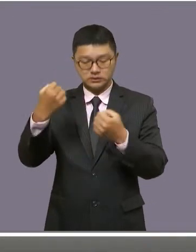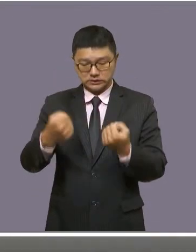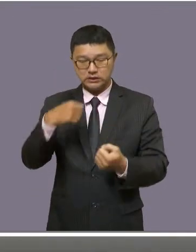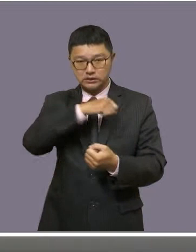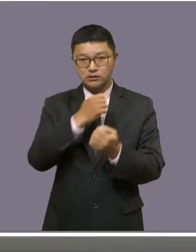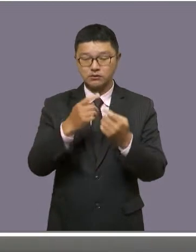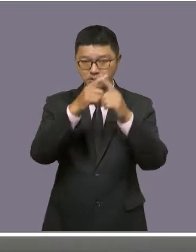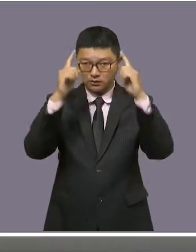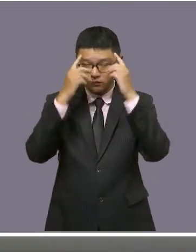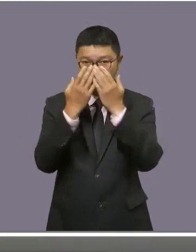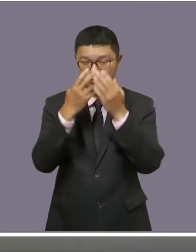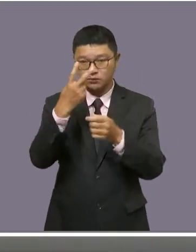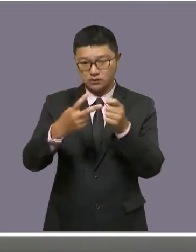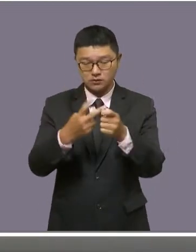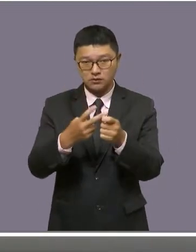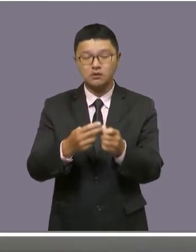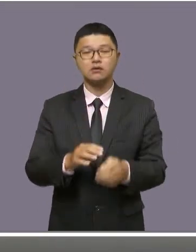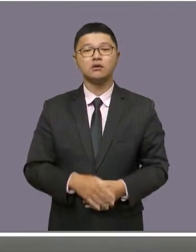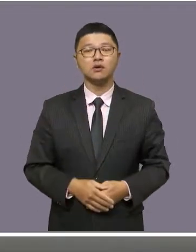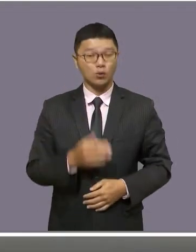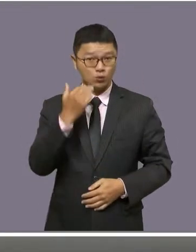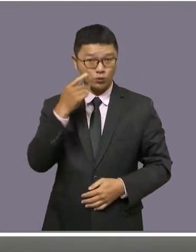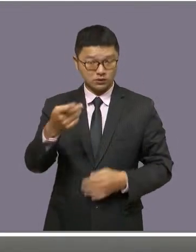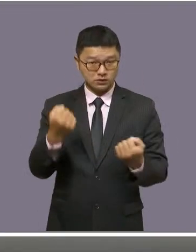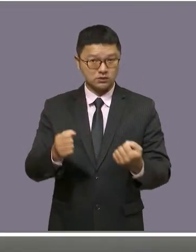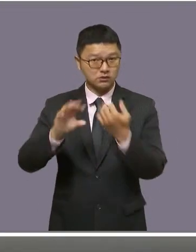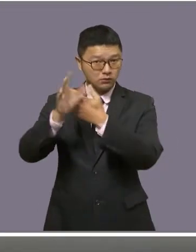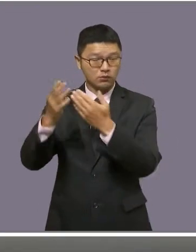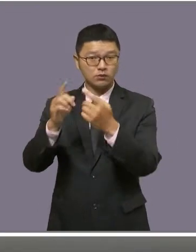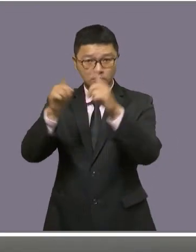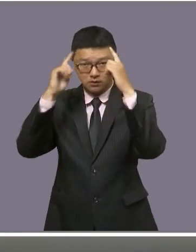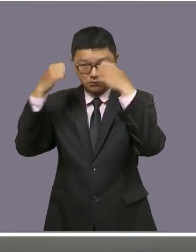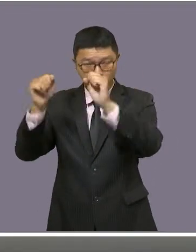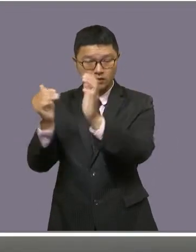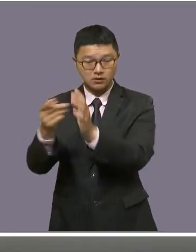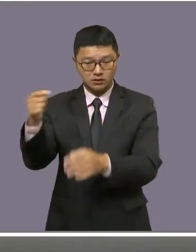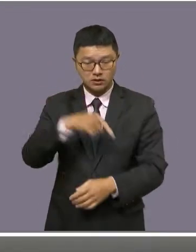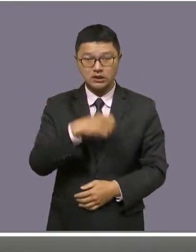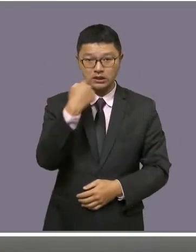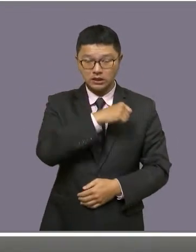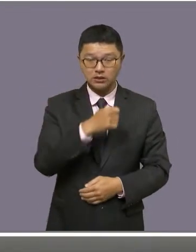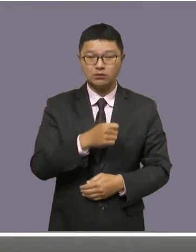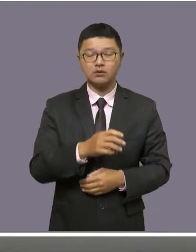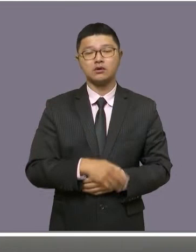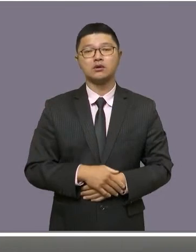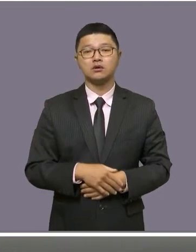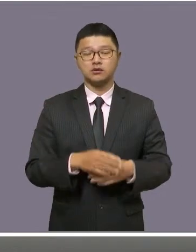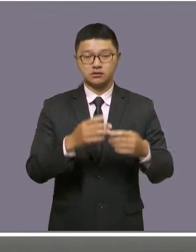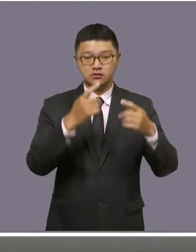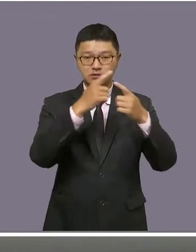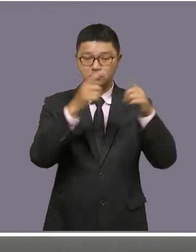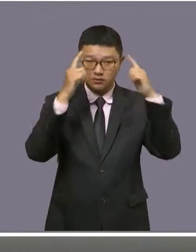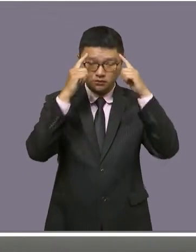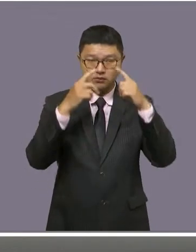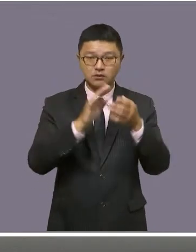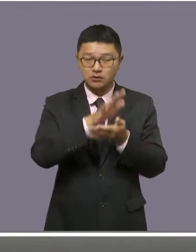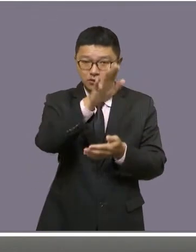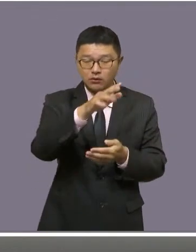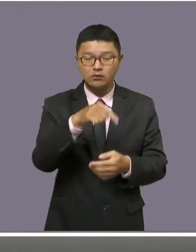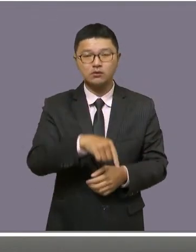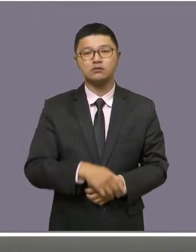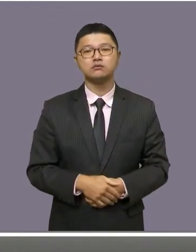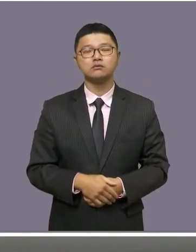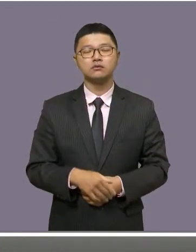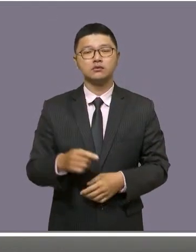学士专班，或是他在国外大学毕业来台湾就读学士后，因为我们台湾的 STEAM 领域